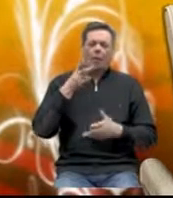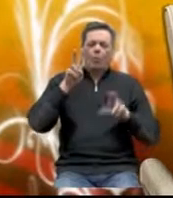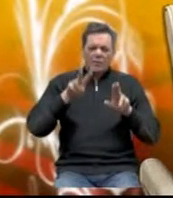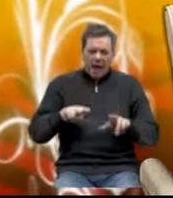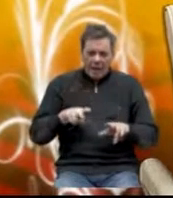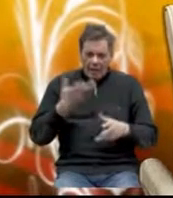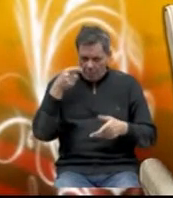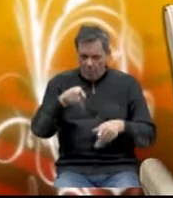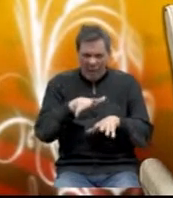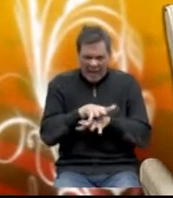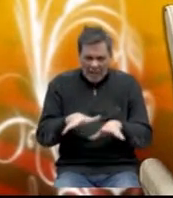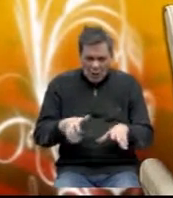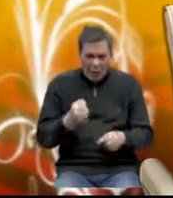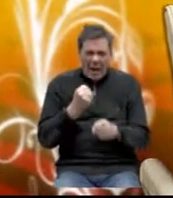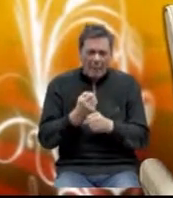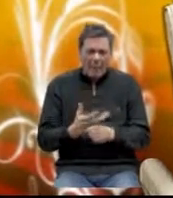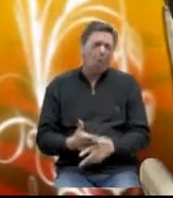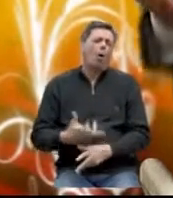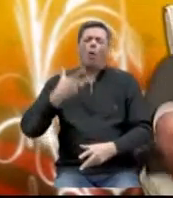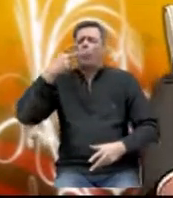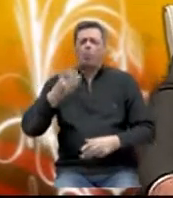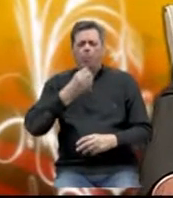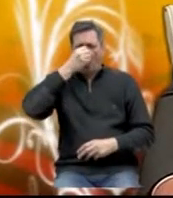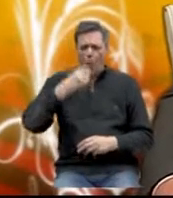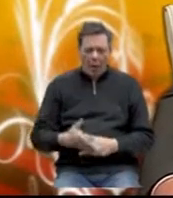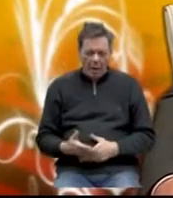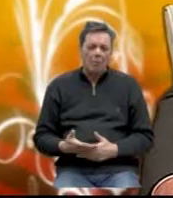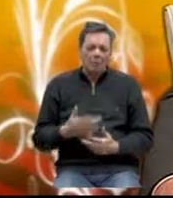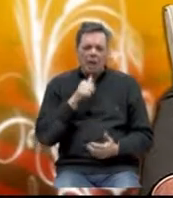napravili dvostruko veću katastrofu koja je dva puta više koštala.